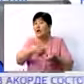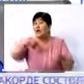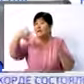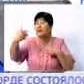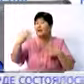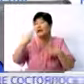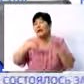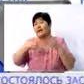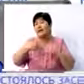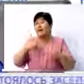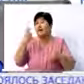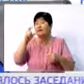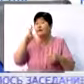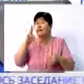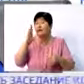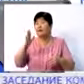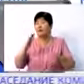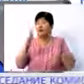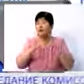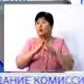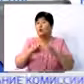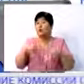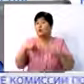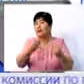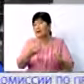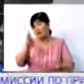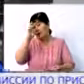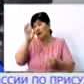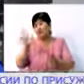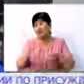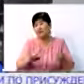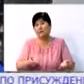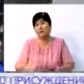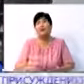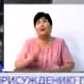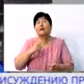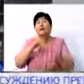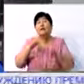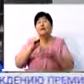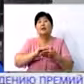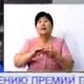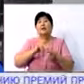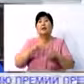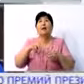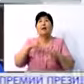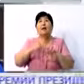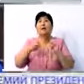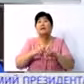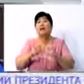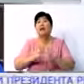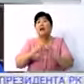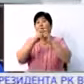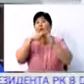примеру, строительства владельцам квартиры, жилье подлежит сдаче государству. На пресс-конференции была затронута и проблема с лифтами